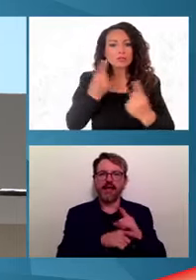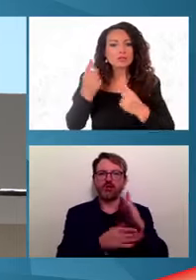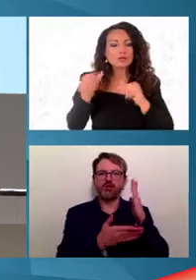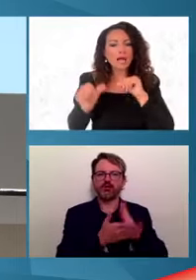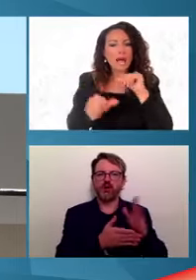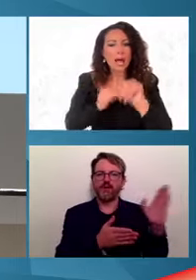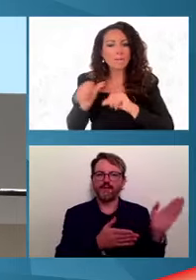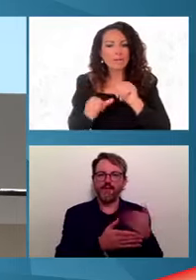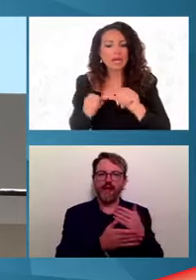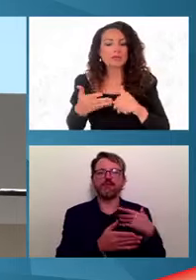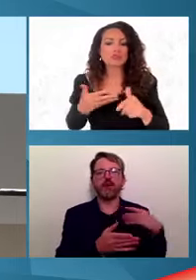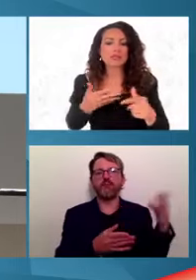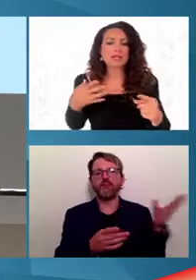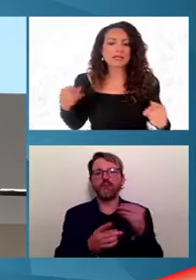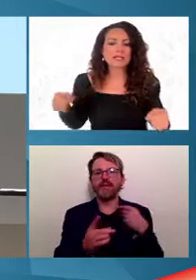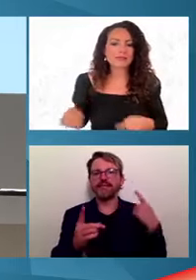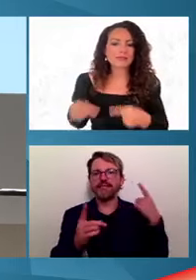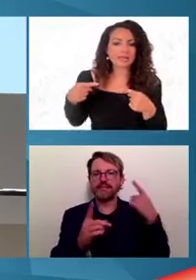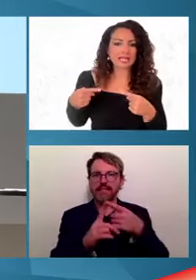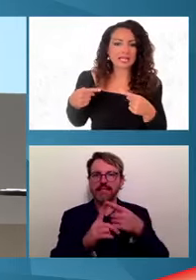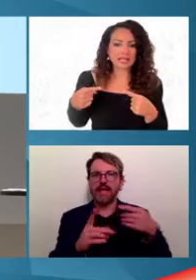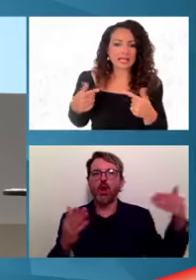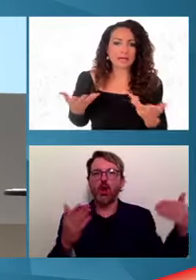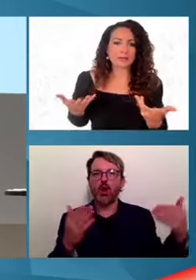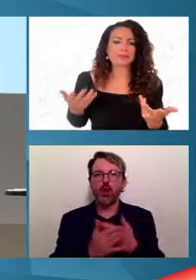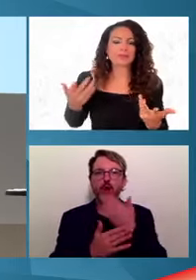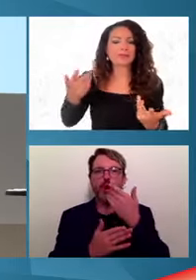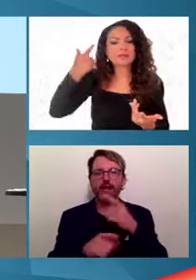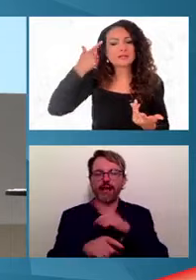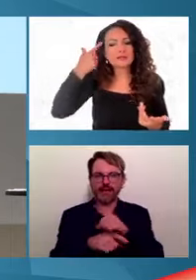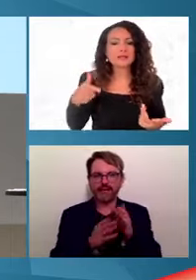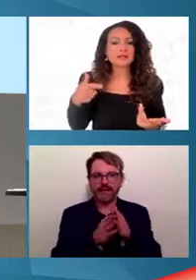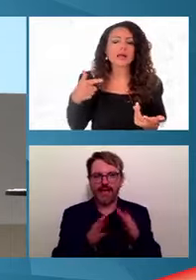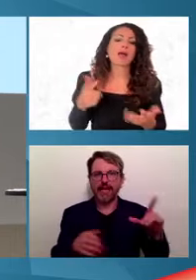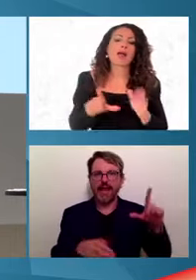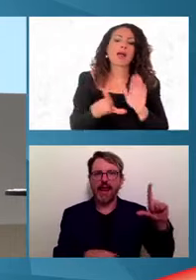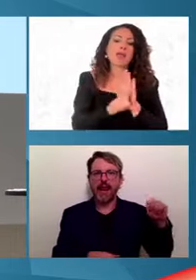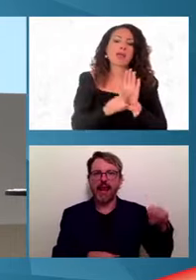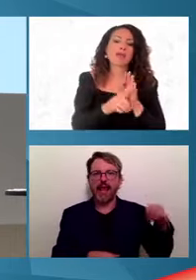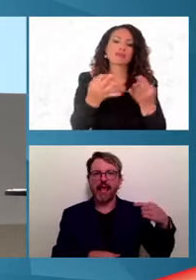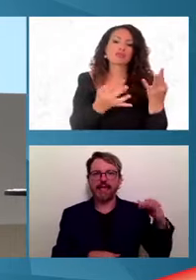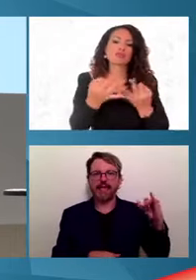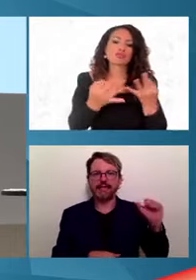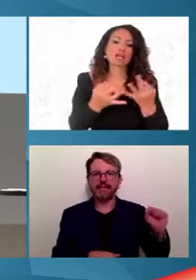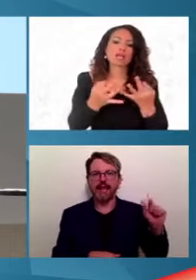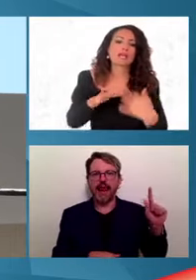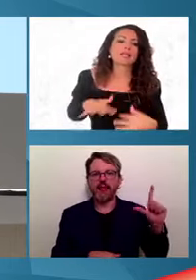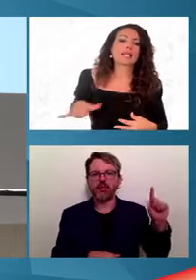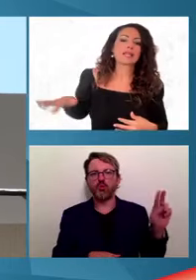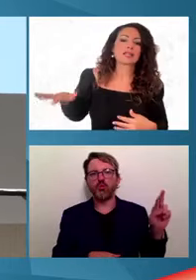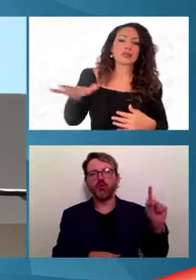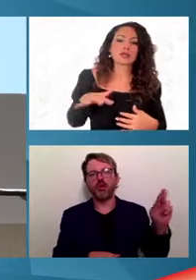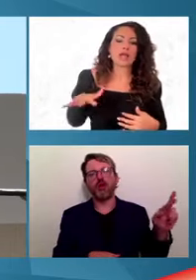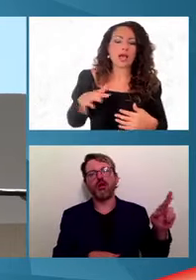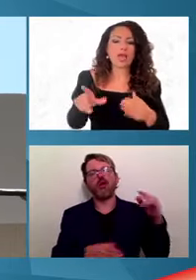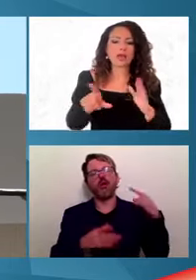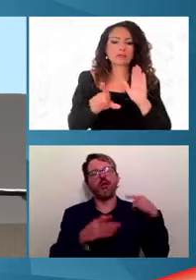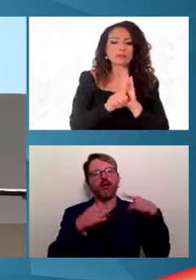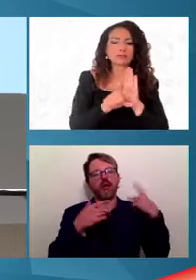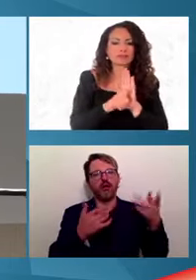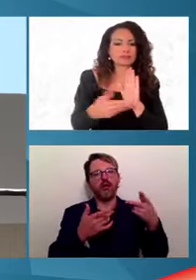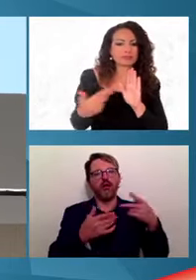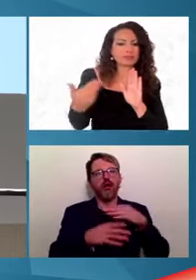mit dem Ziel, erst in der neuen Legislatur in Kraft treten zu lassen. Und die Voraussetzungen und die Erwartungshaltungen, die natürlich